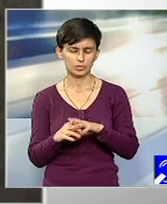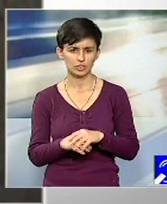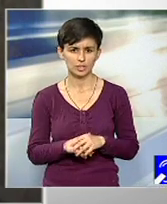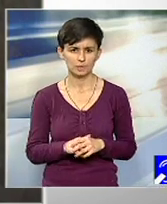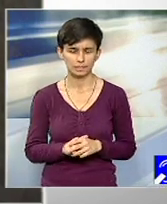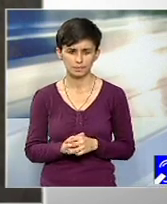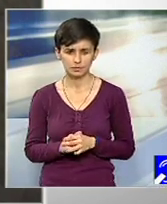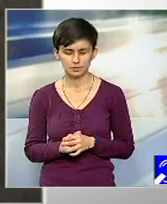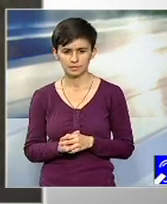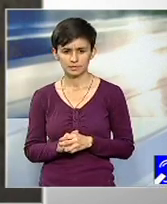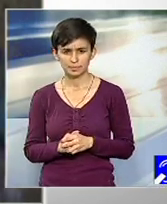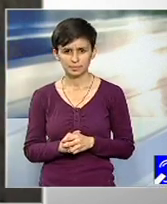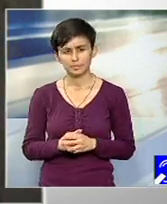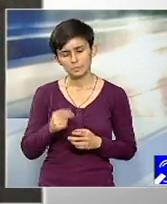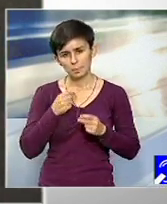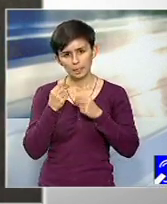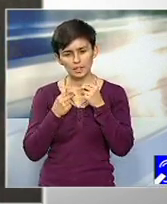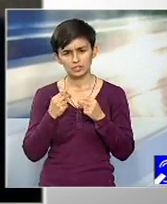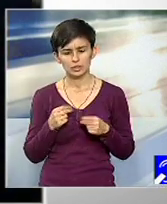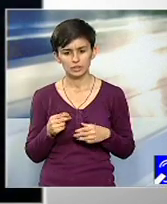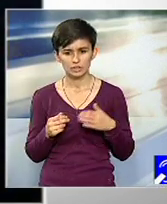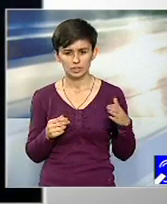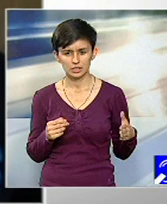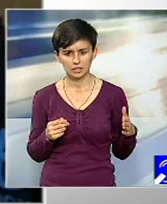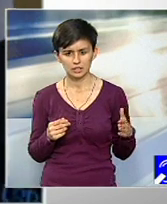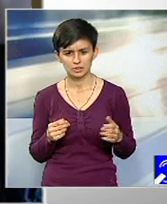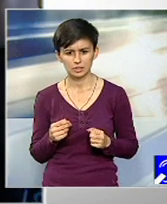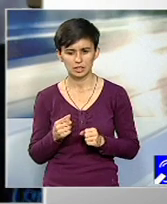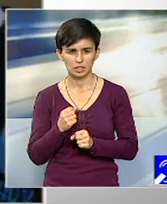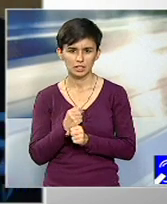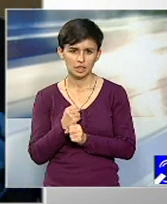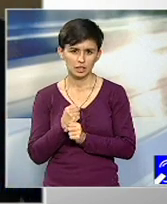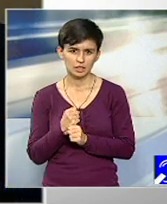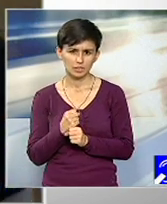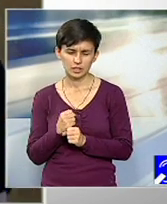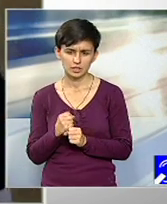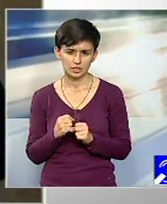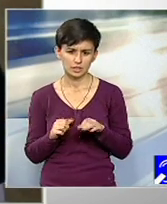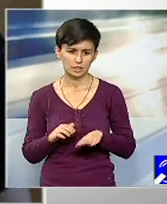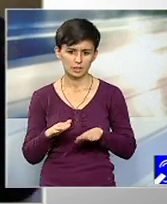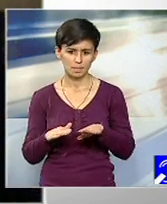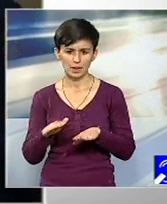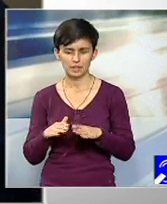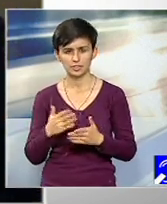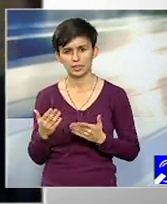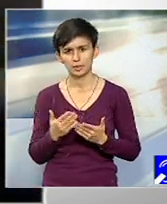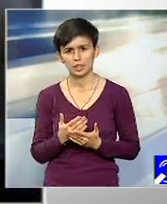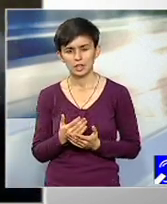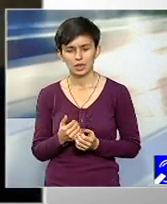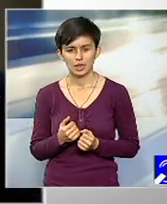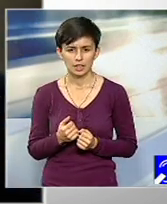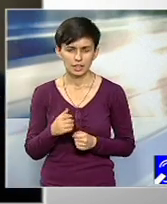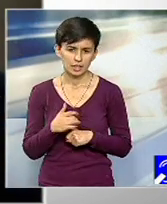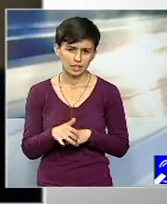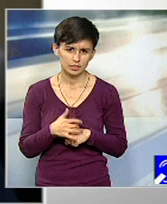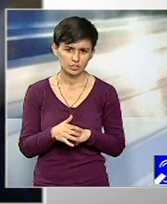iar cel din stânga face un zgomot, adică face niște pași prin care cumva încearcă